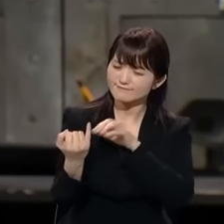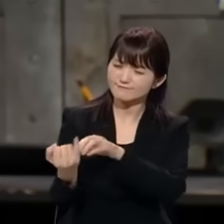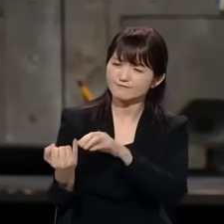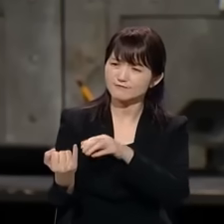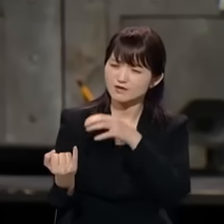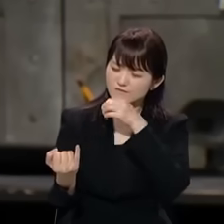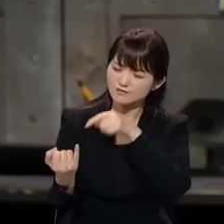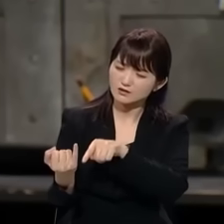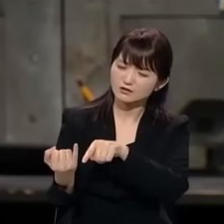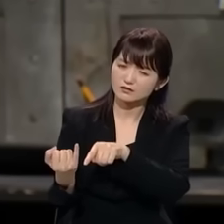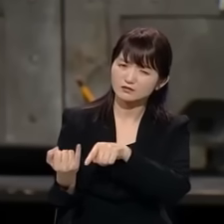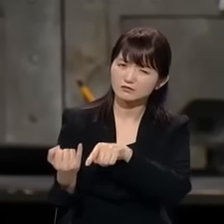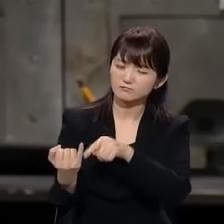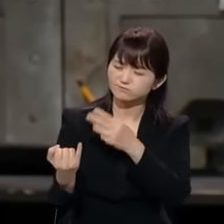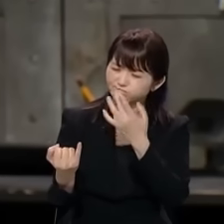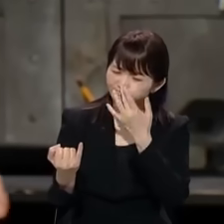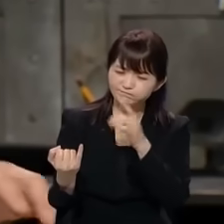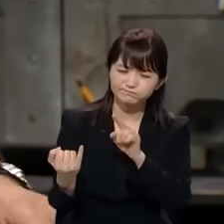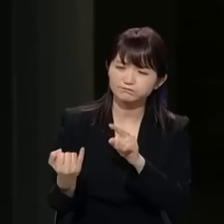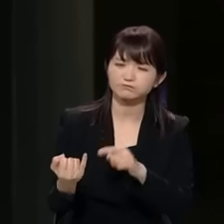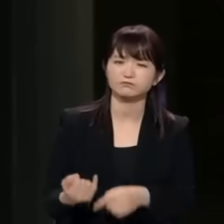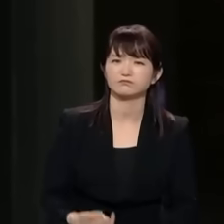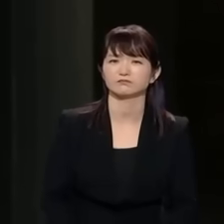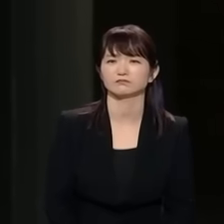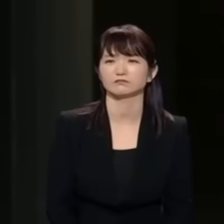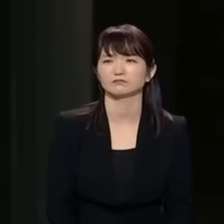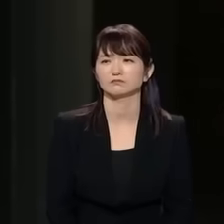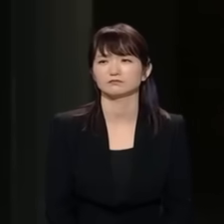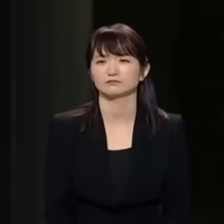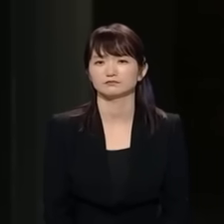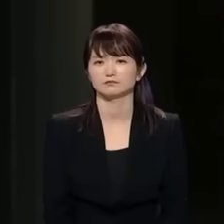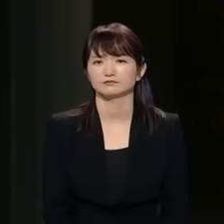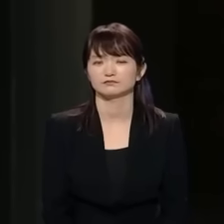저 아무리 생각해도 도저히 납득이 안 되죠.